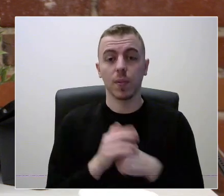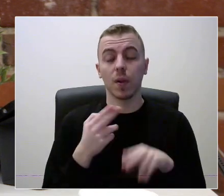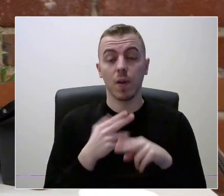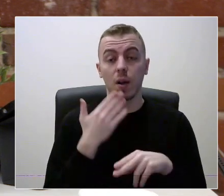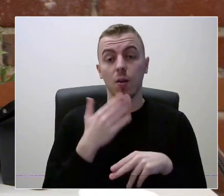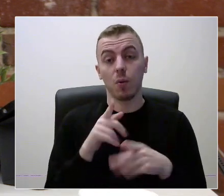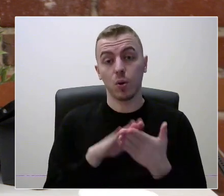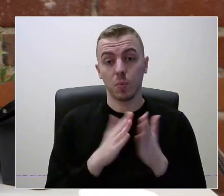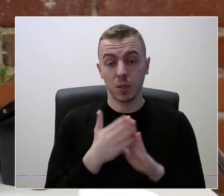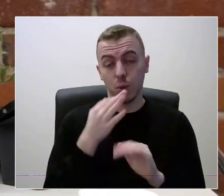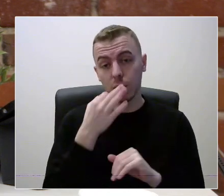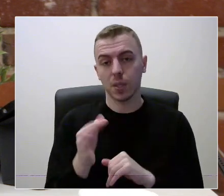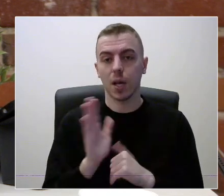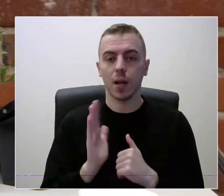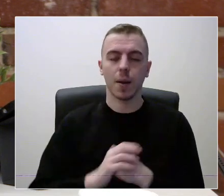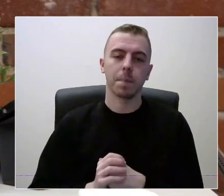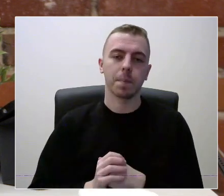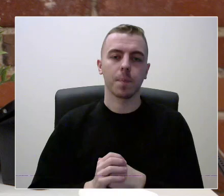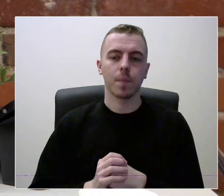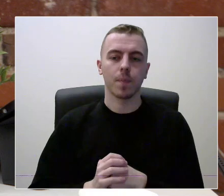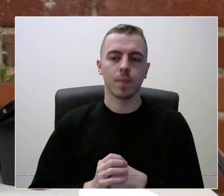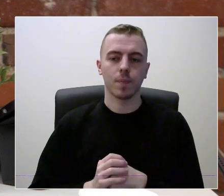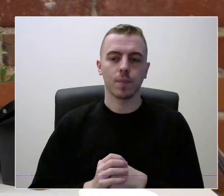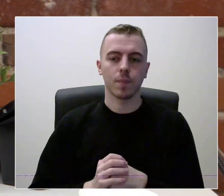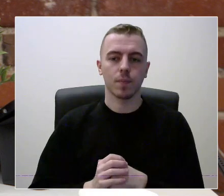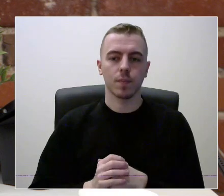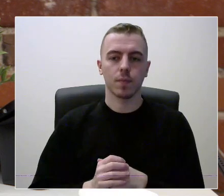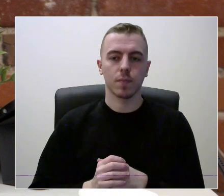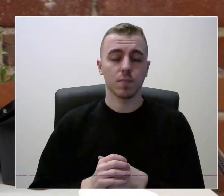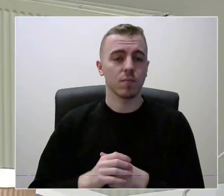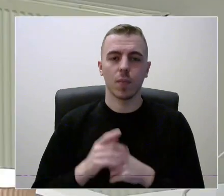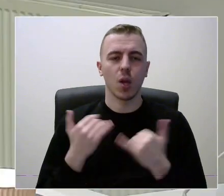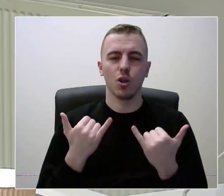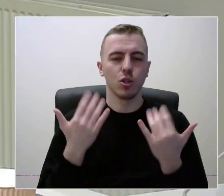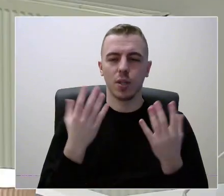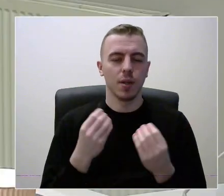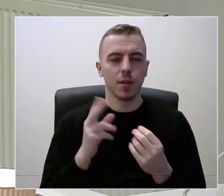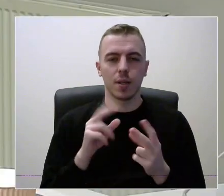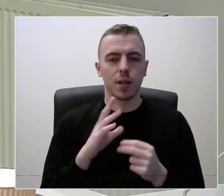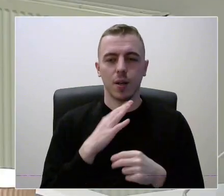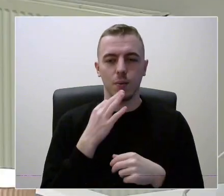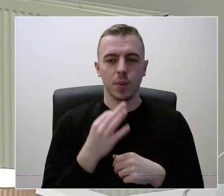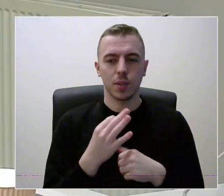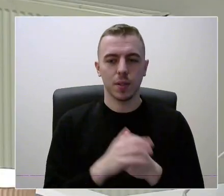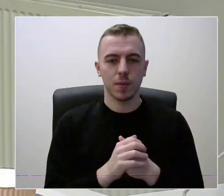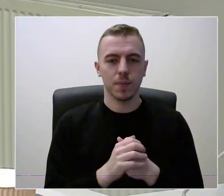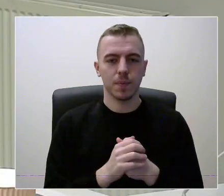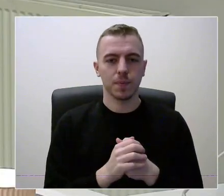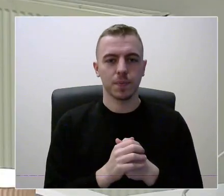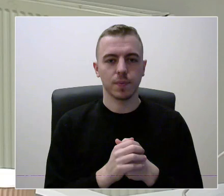pasiruošę įvardinti pavardį, kuri galimai pritrauktų jums. Ne, šiai dienai tikrai neįvardinsim, nes aš kaip ir minėjau, mes kol kas esam iš